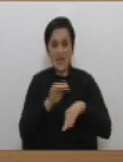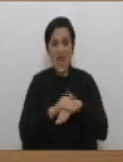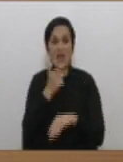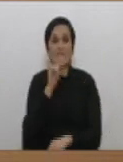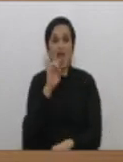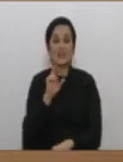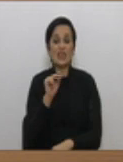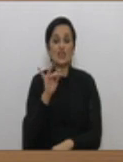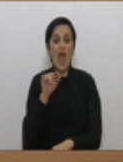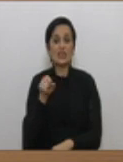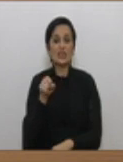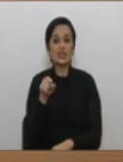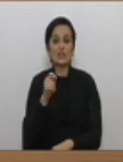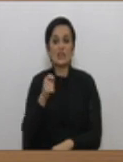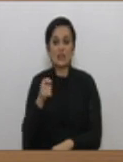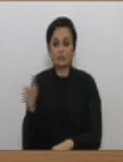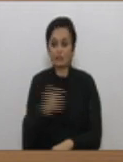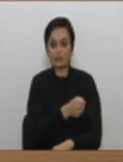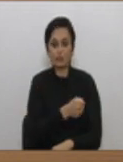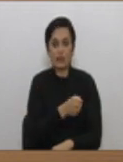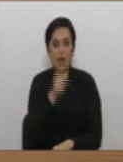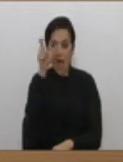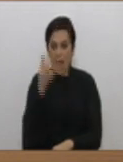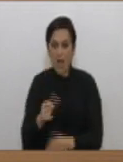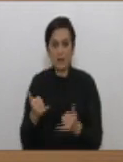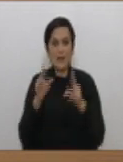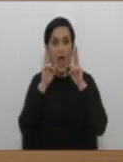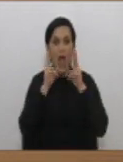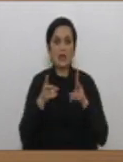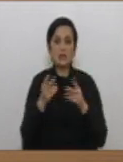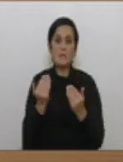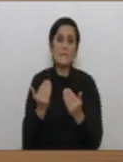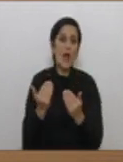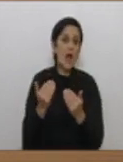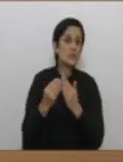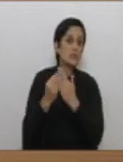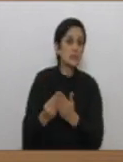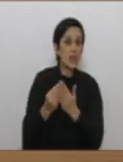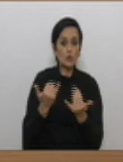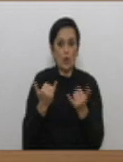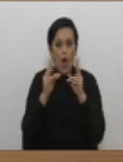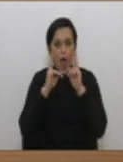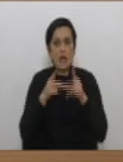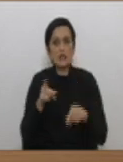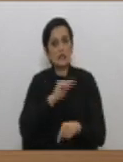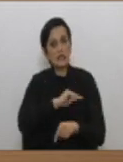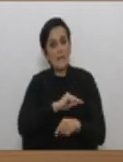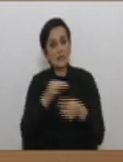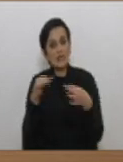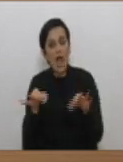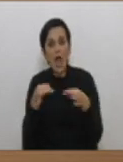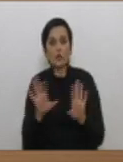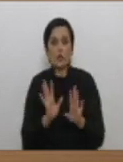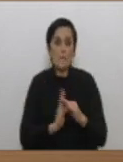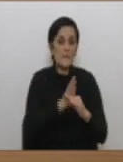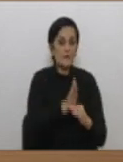gvantsa chartishvis gamuartves gasagebi da adamianmo dghesats aritsis ganxortsielda masze zetsola da dghesats aritsis samsakhurshi gatavisuflebulia